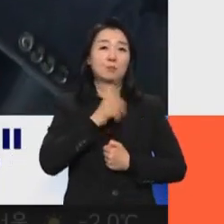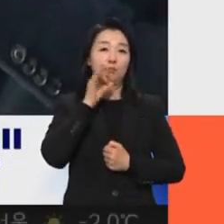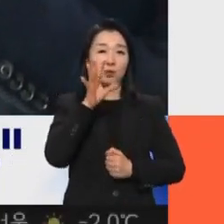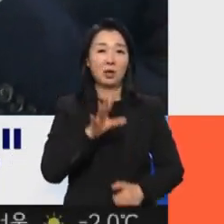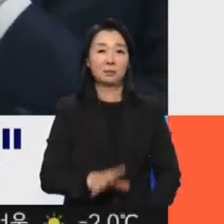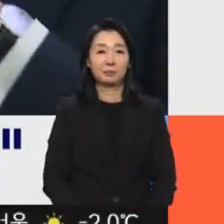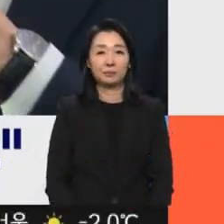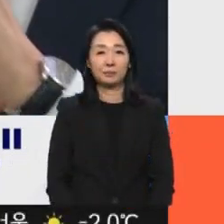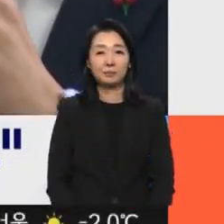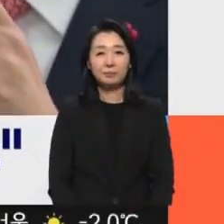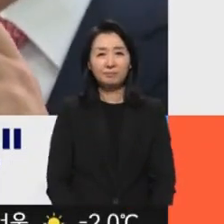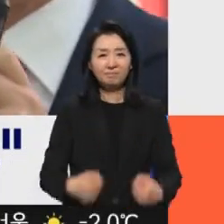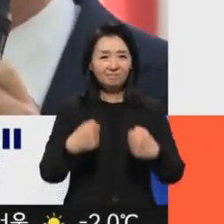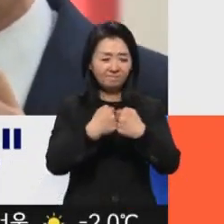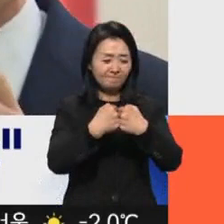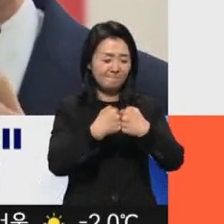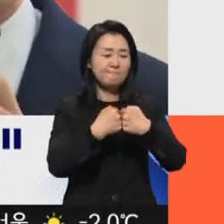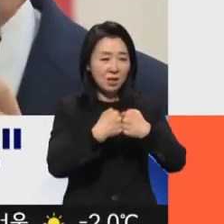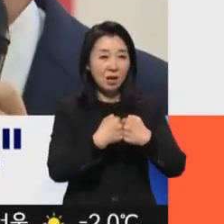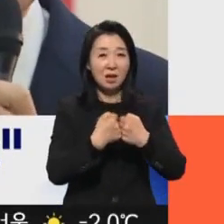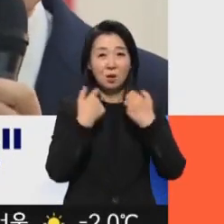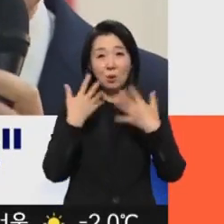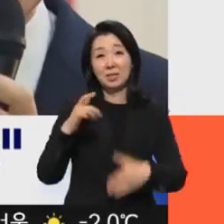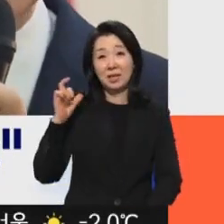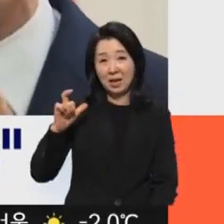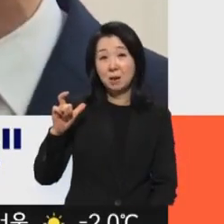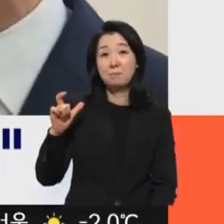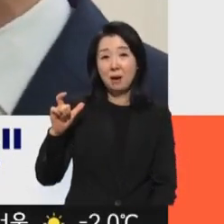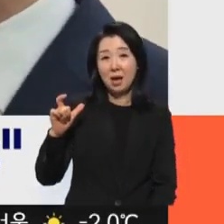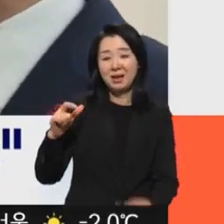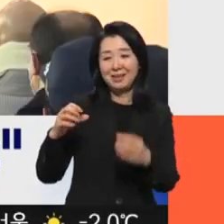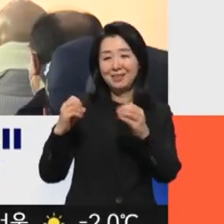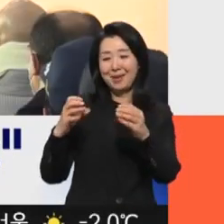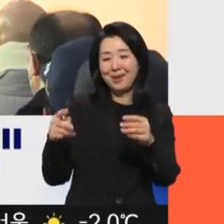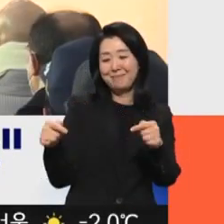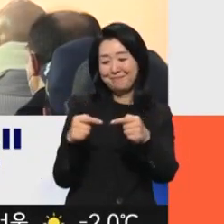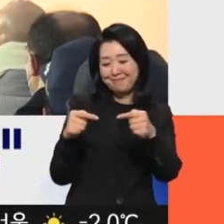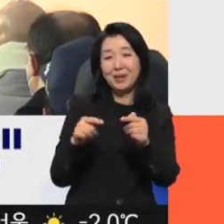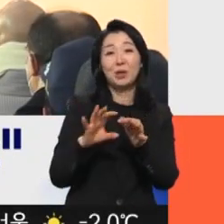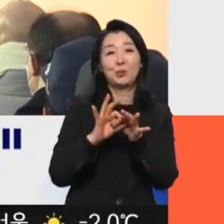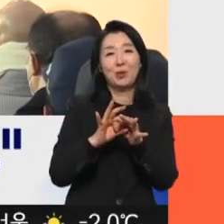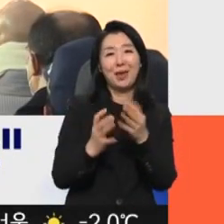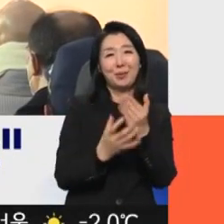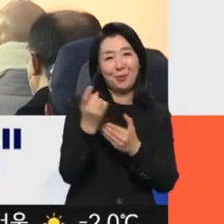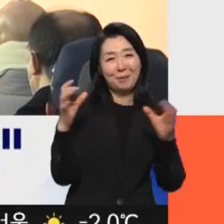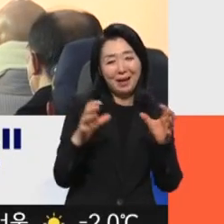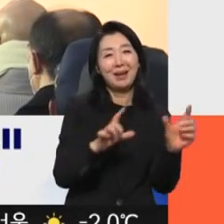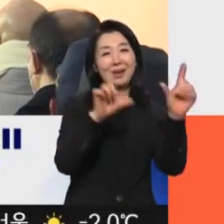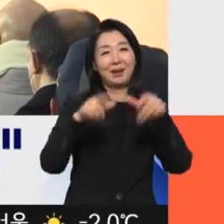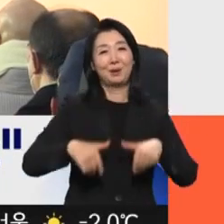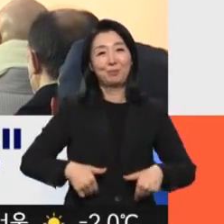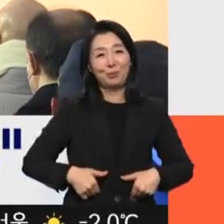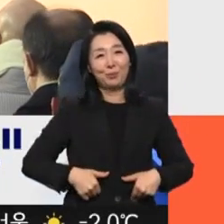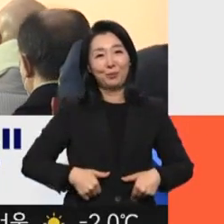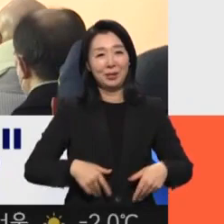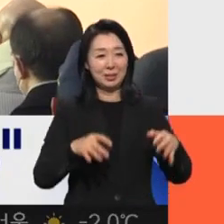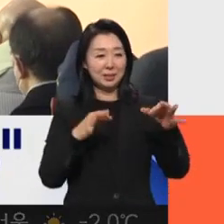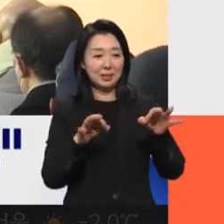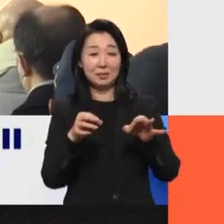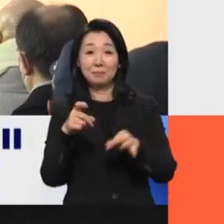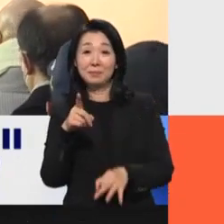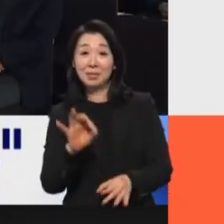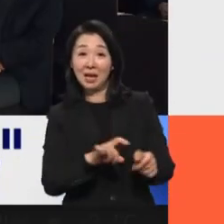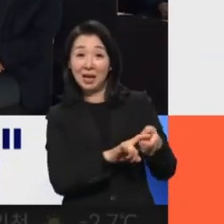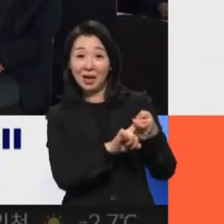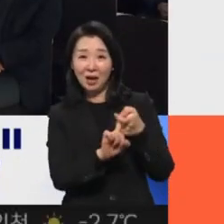없다고 말했습니다. 싸워서 입지를 단단하게 만든 뒤 대화와 타협을 통해 통합하고 상생해야 한다는 겁니다. 다만 김장